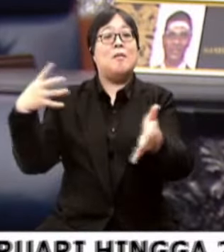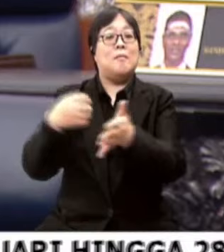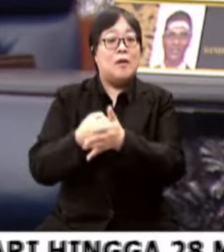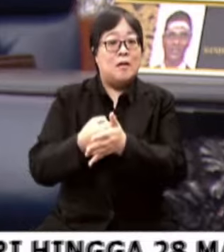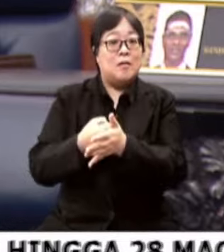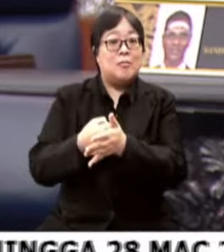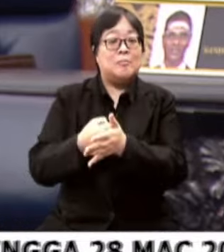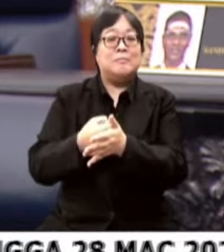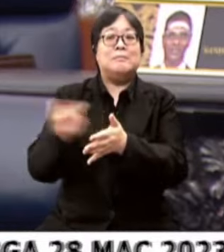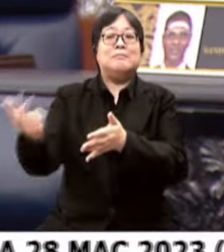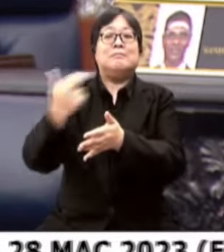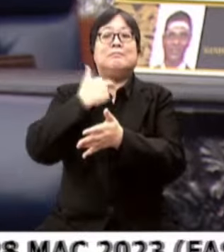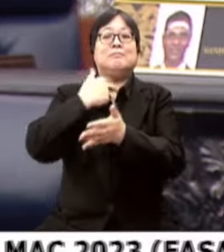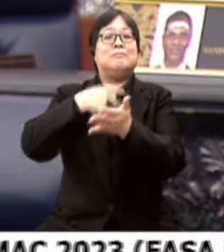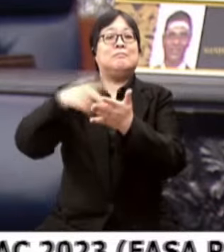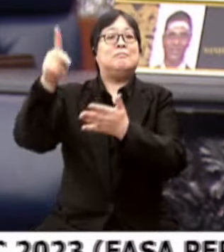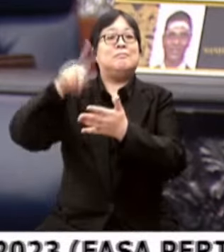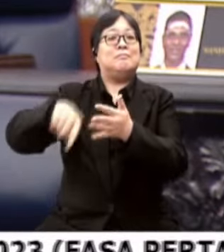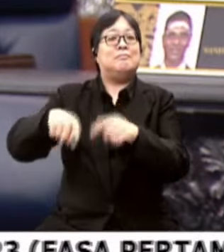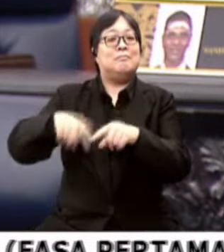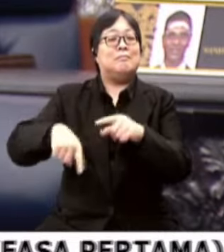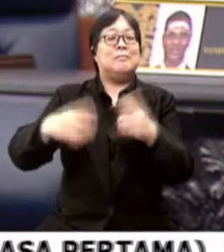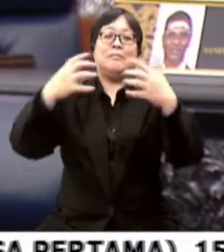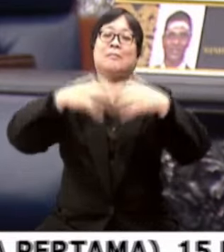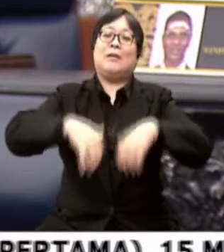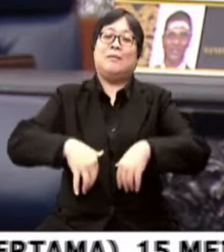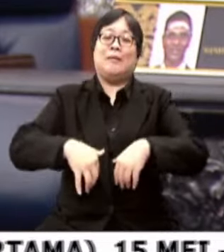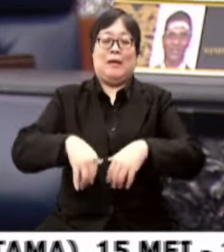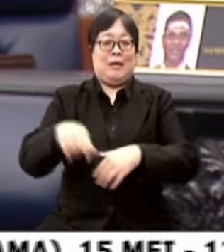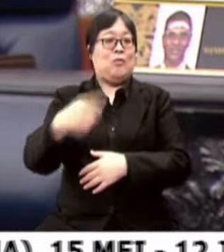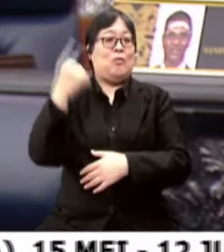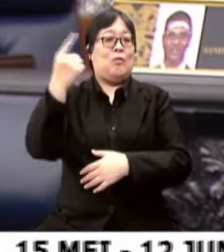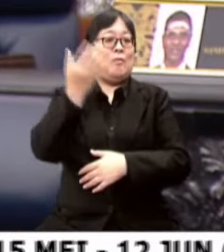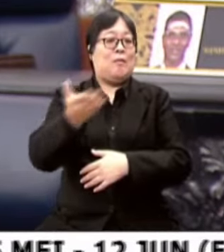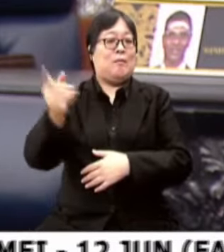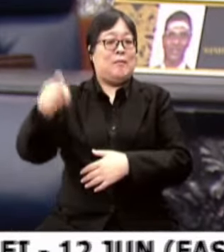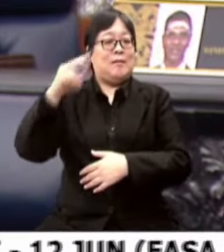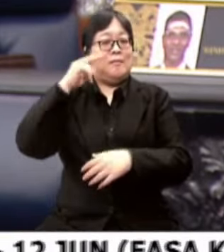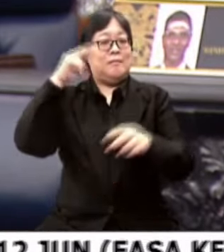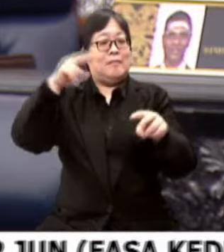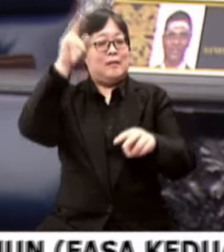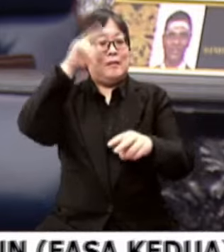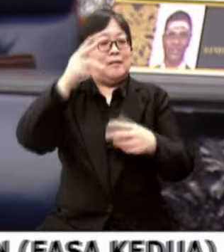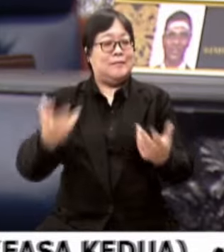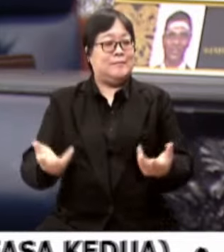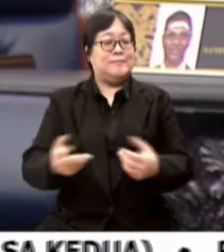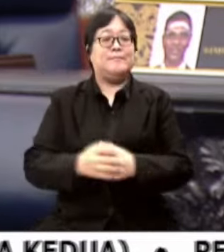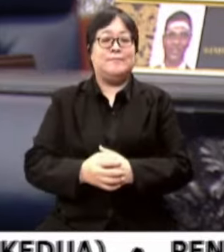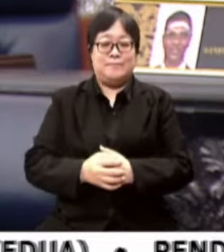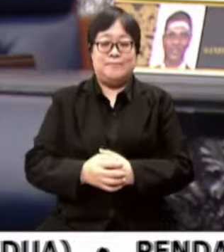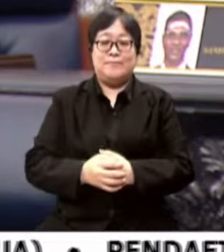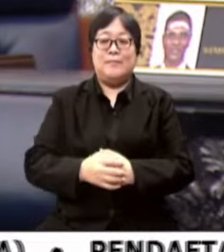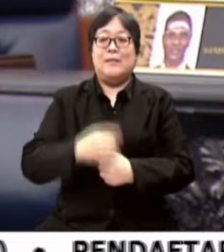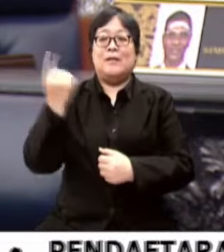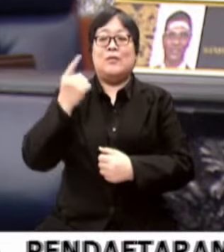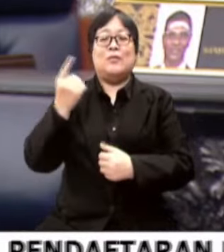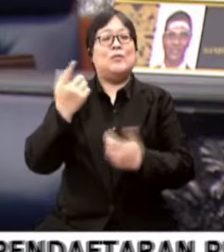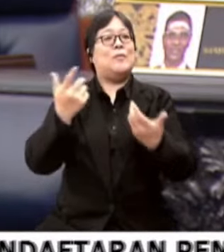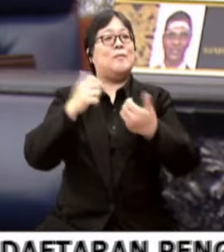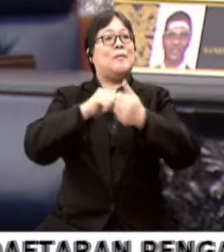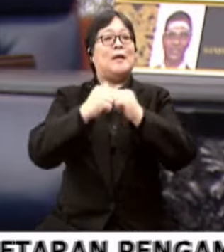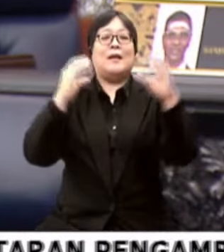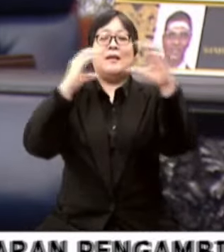dia diberangkatkan sebab tidak dapat membayar ini pun satu perkara harus dilihat oleh kerajaan sebagai satu ancaman